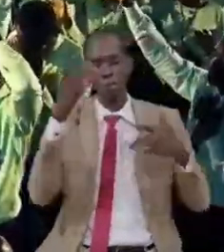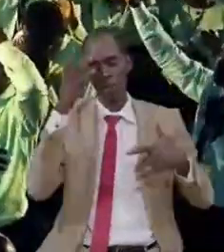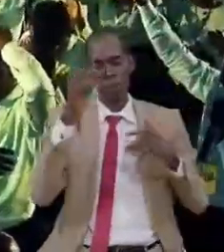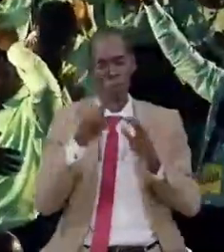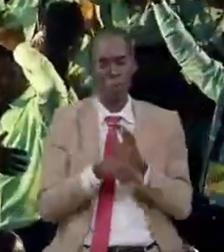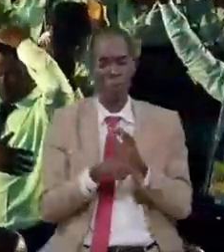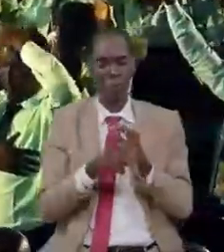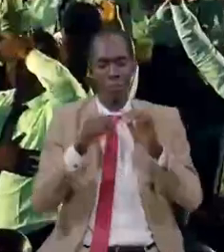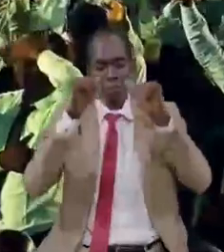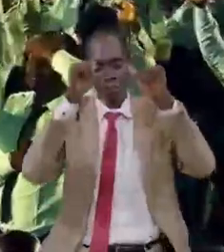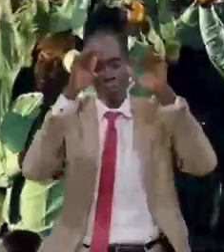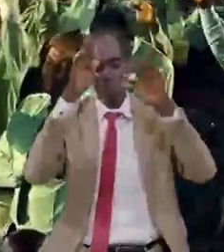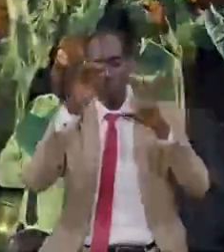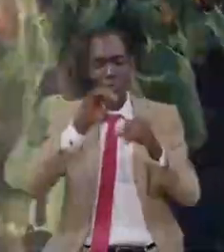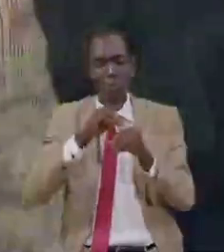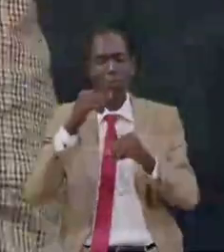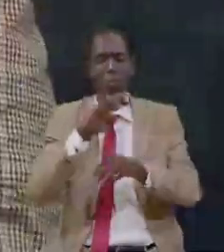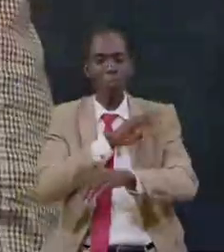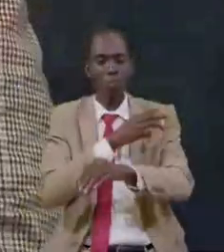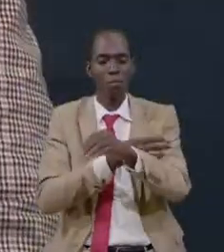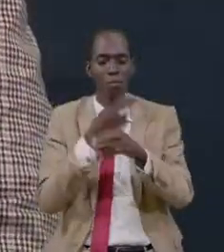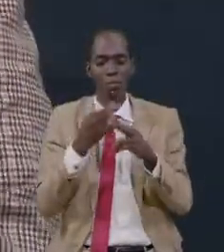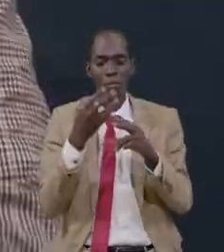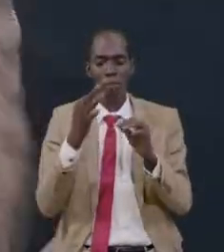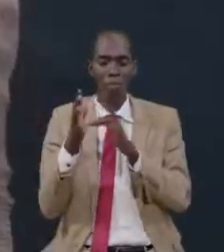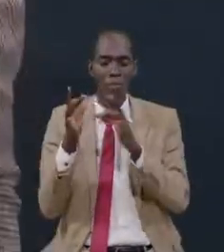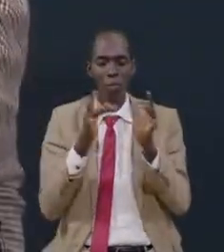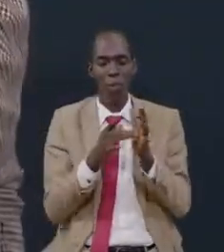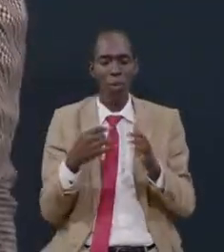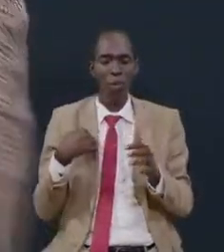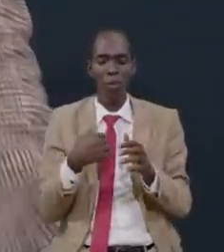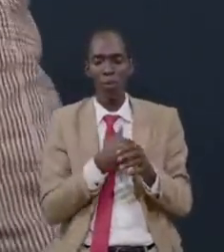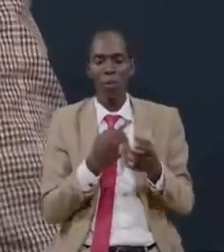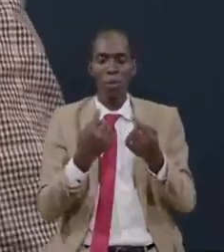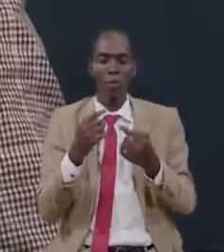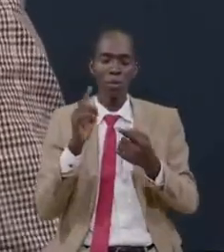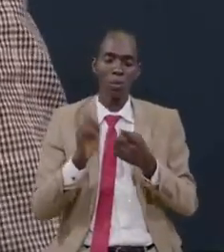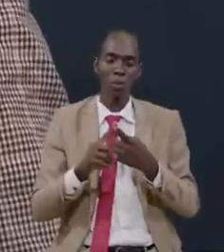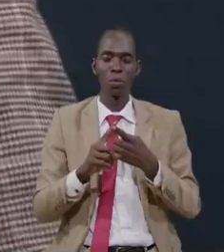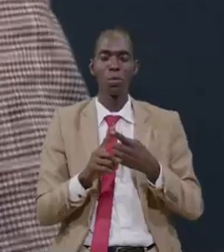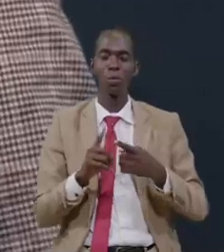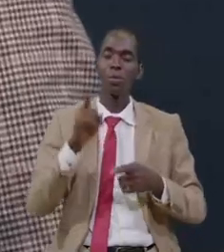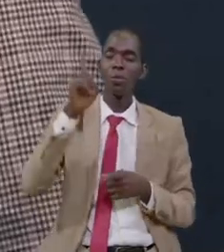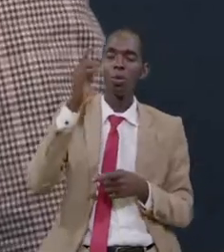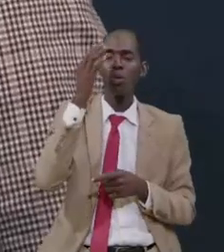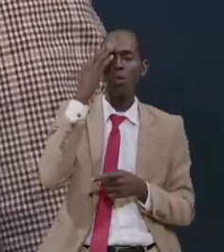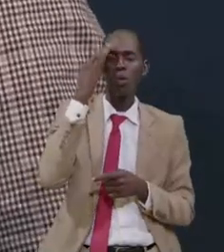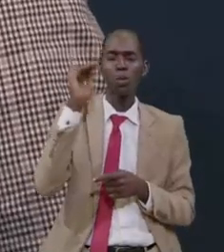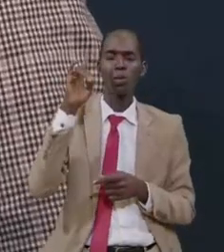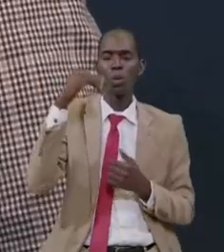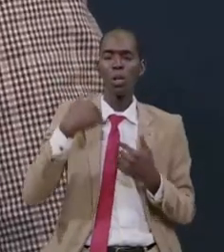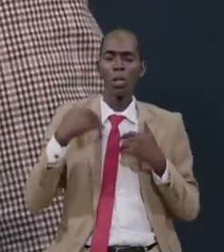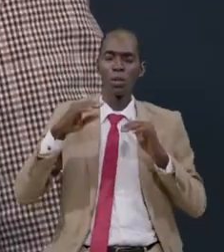au nom puissant de Jésus, venons à toi, sachant que tu as donné